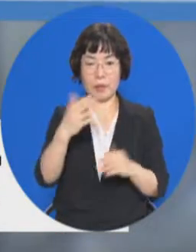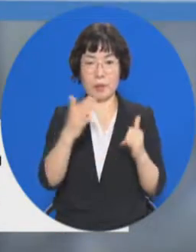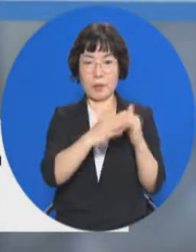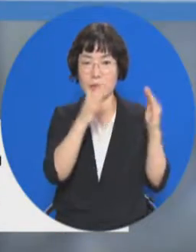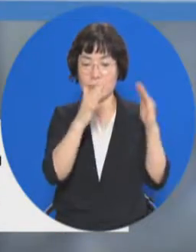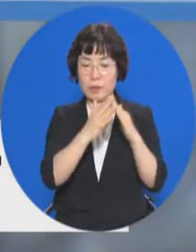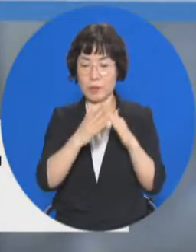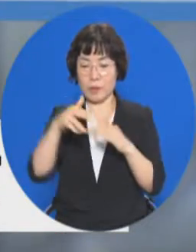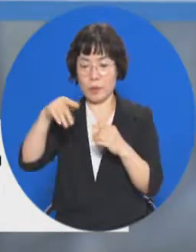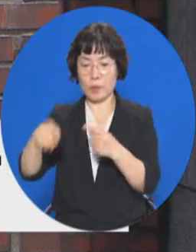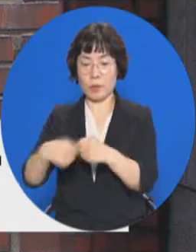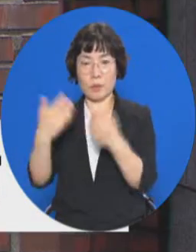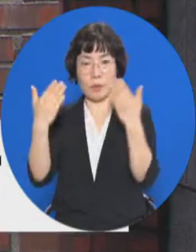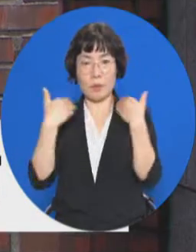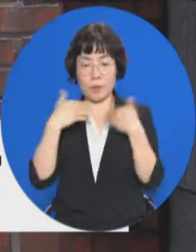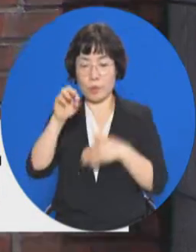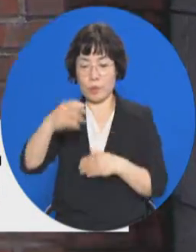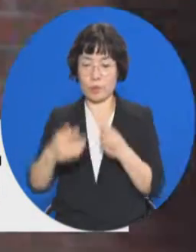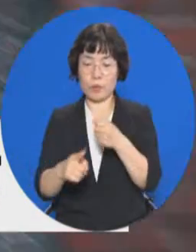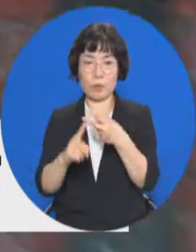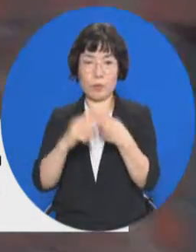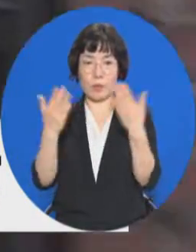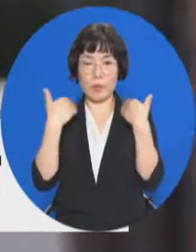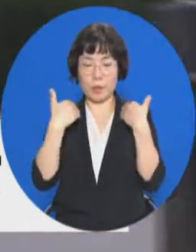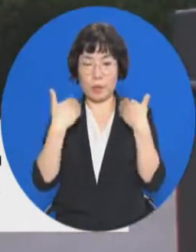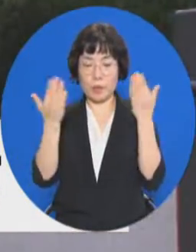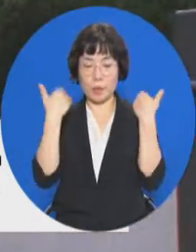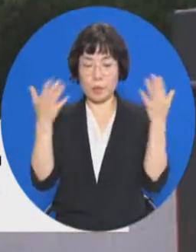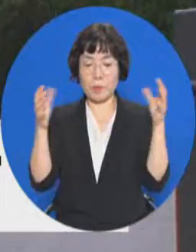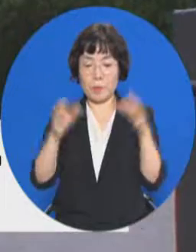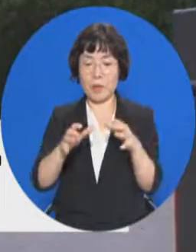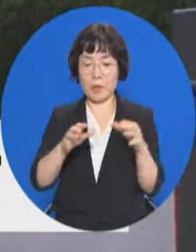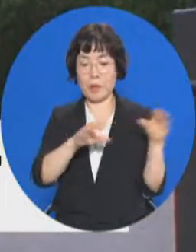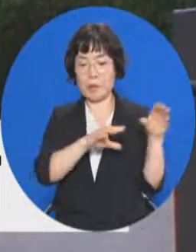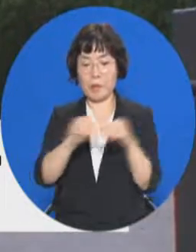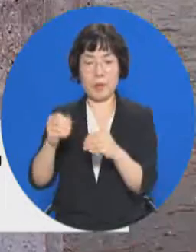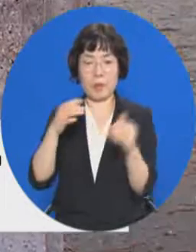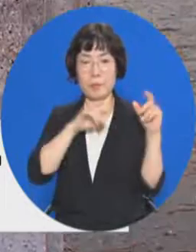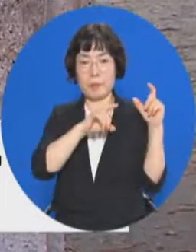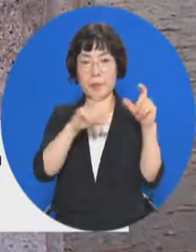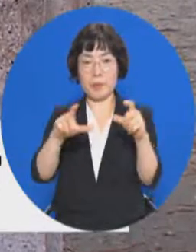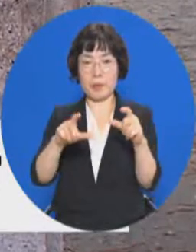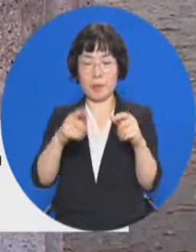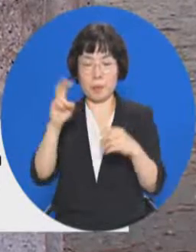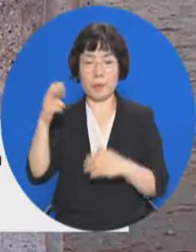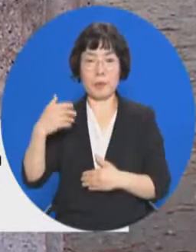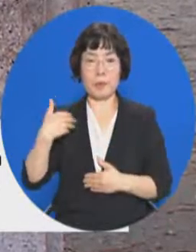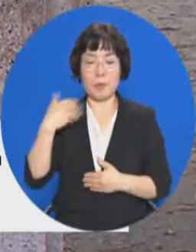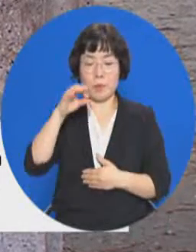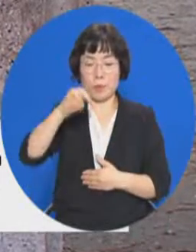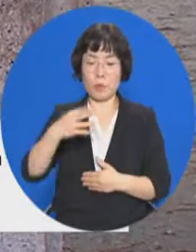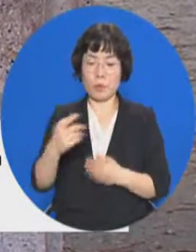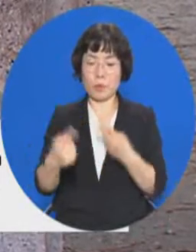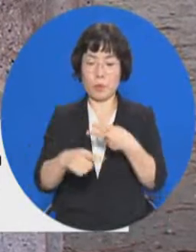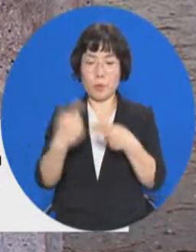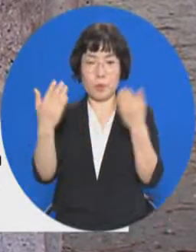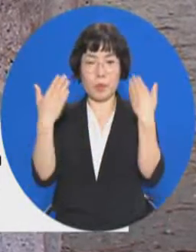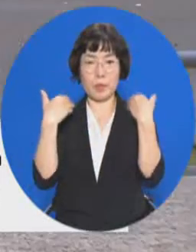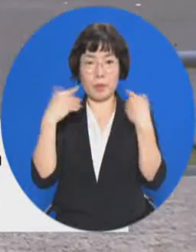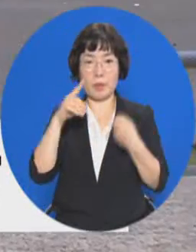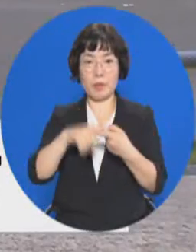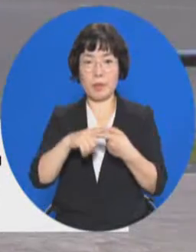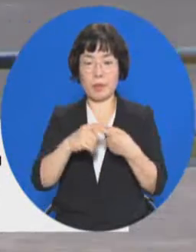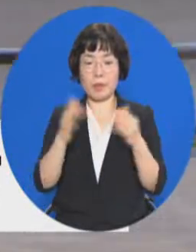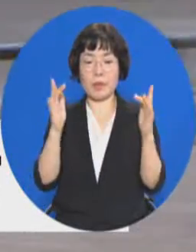장천어린이집과 심풍초등학교, 율촌중학교에 등교 수업을 중지할 것을 권고했고 만일의 사태를 대비해 인근의 율촌